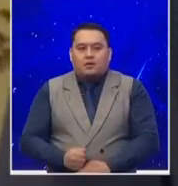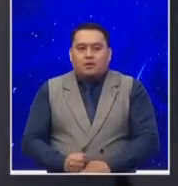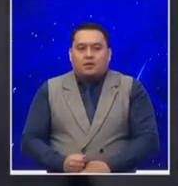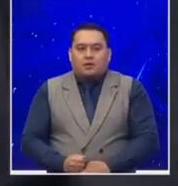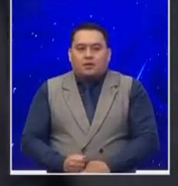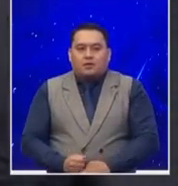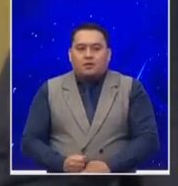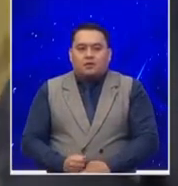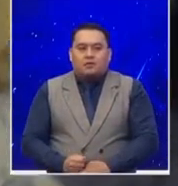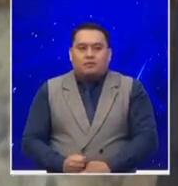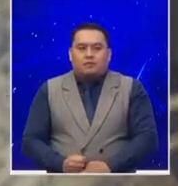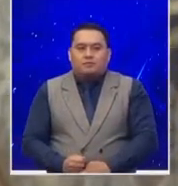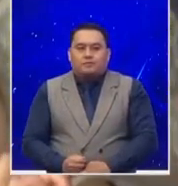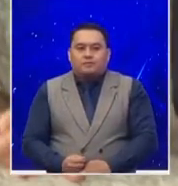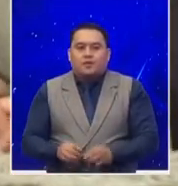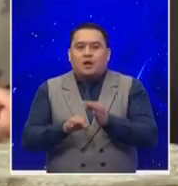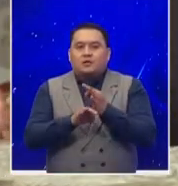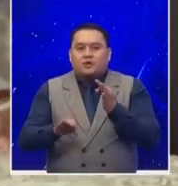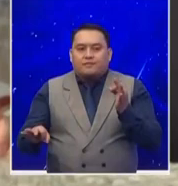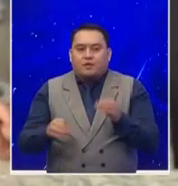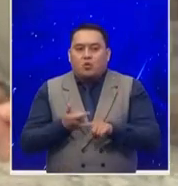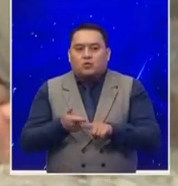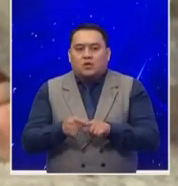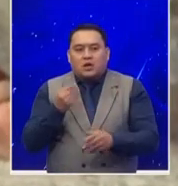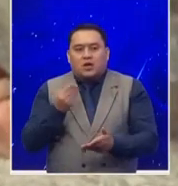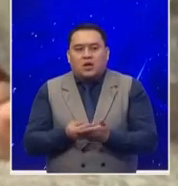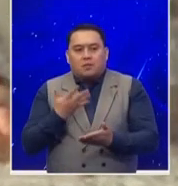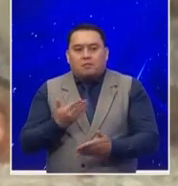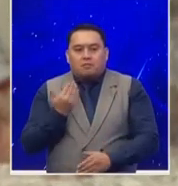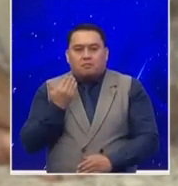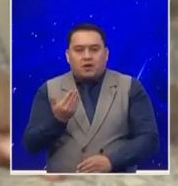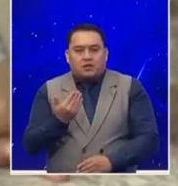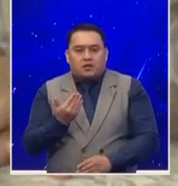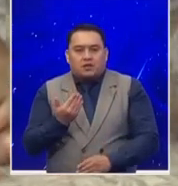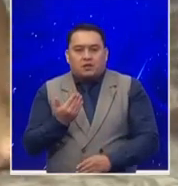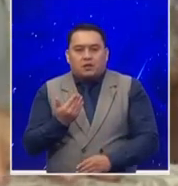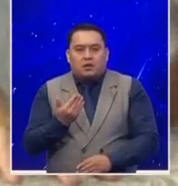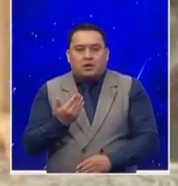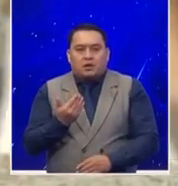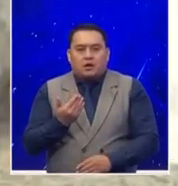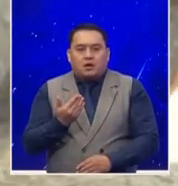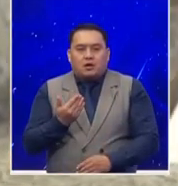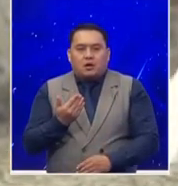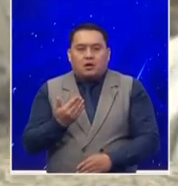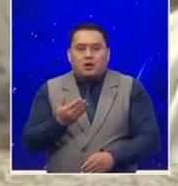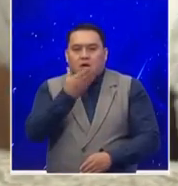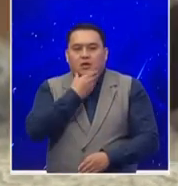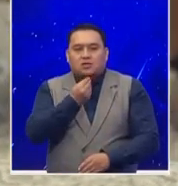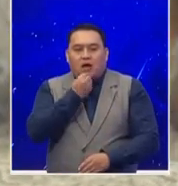мынандай, міне сабынменен қоса өріп шығарған. Бұл ат қамшы сәндік үшін.